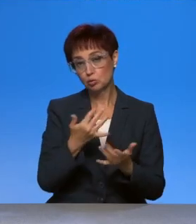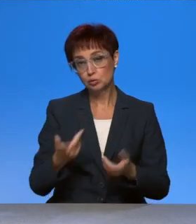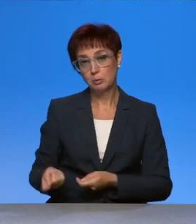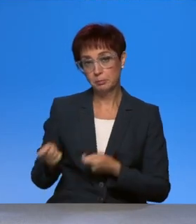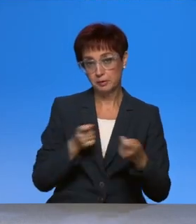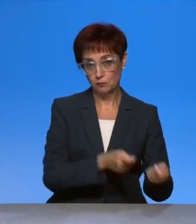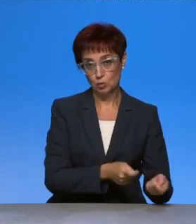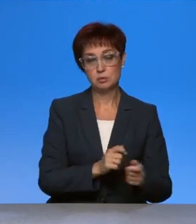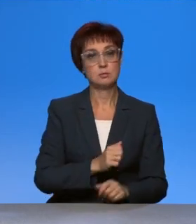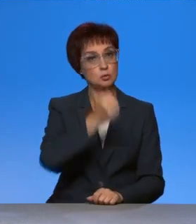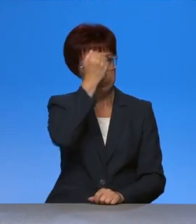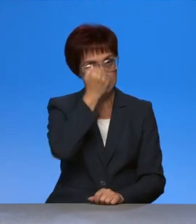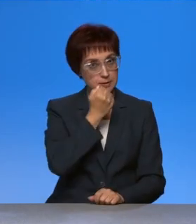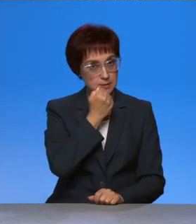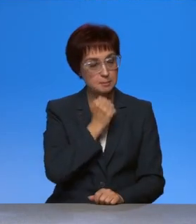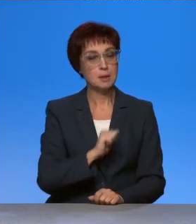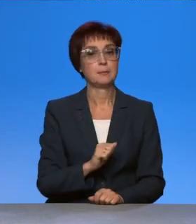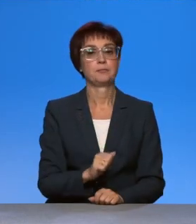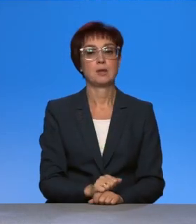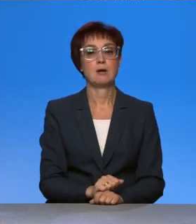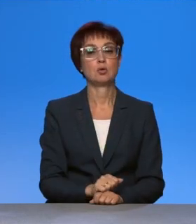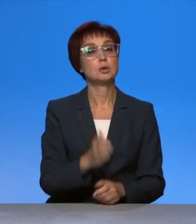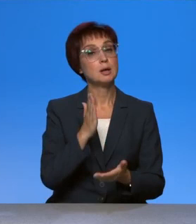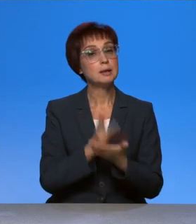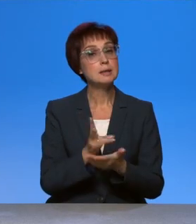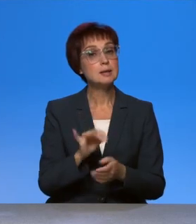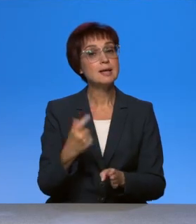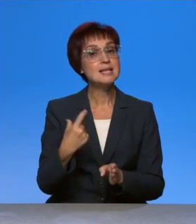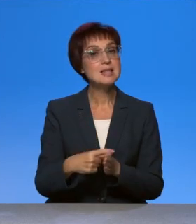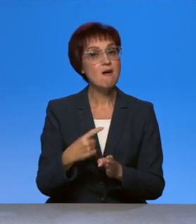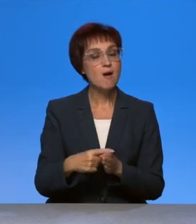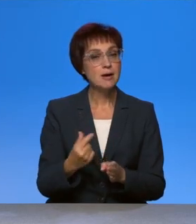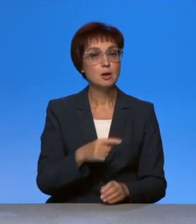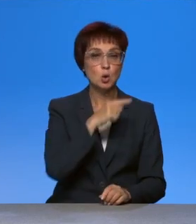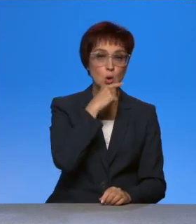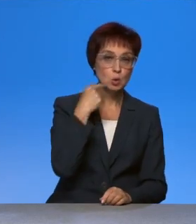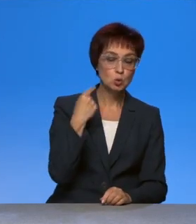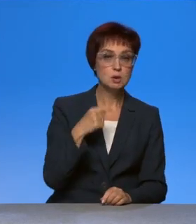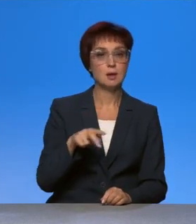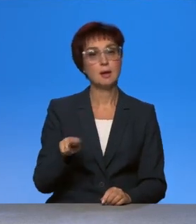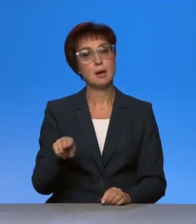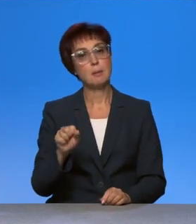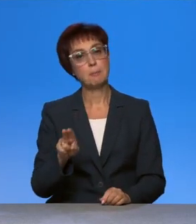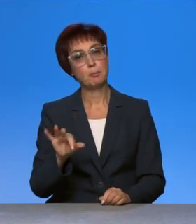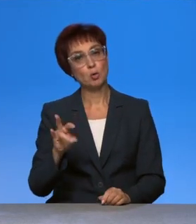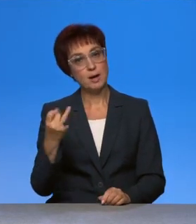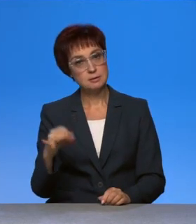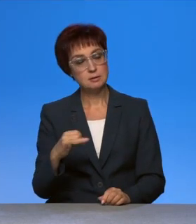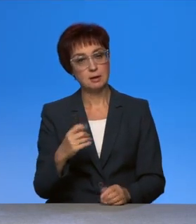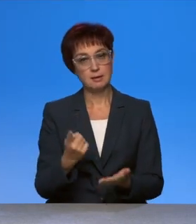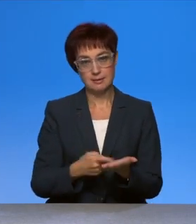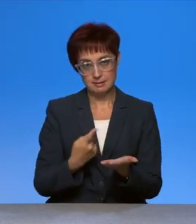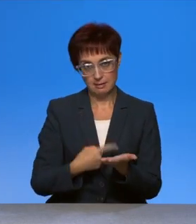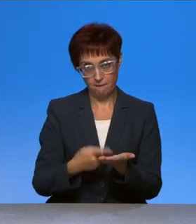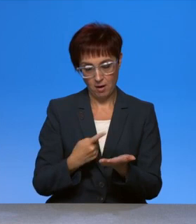это интересно. Есть ли разговорник или словарь русско-папуасский? Как вы друг друга понимаете? Есть, вы не поверите, у нас на сайте фонда